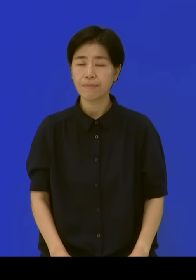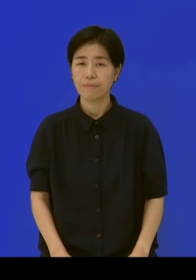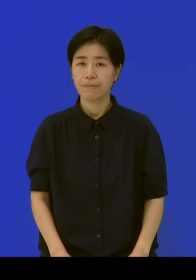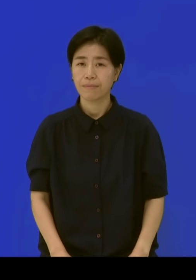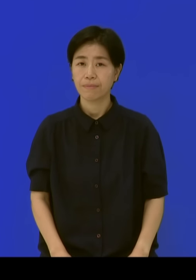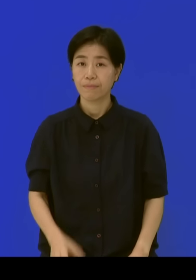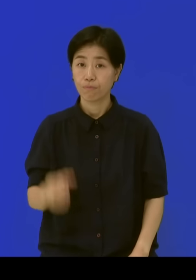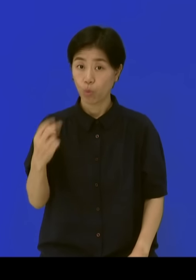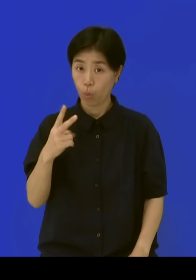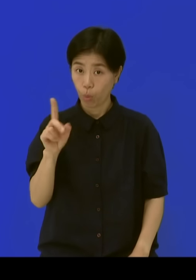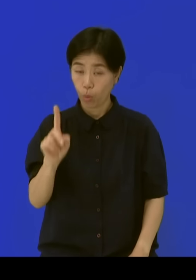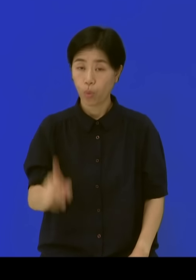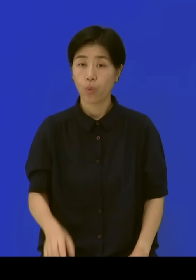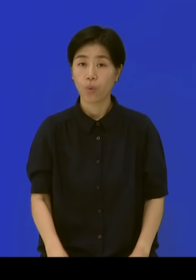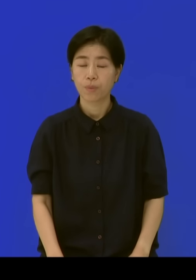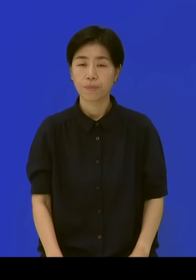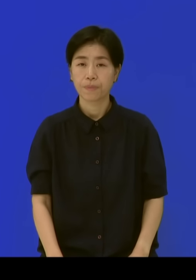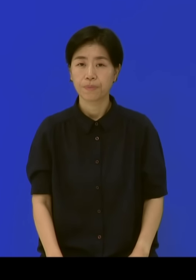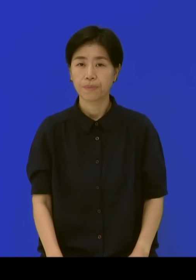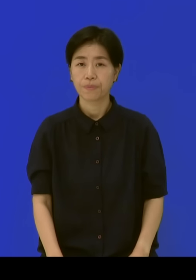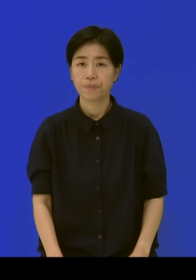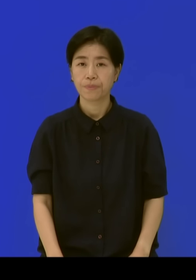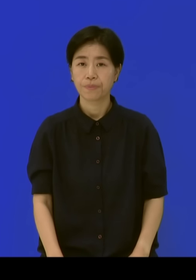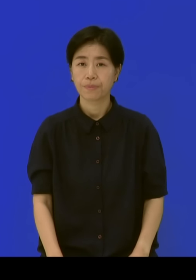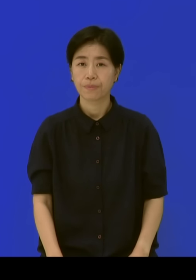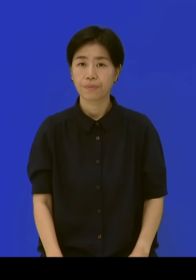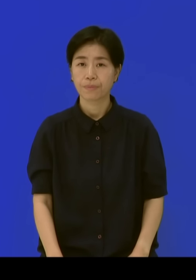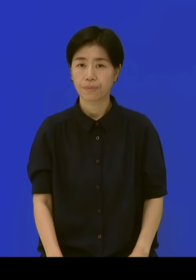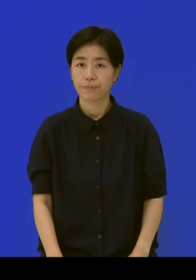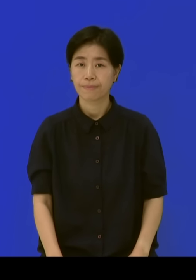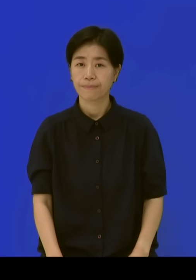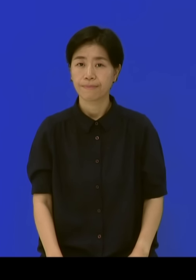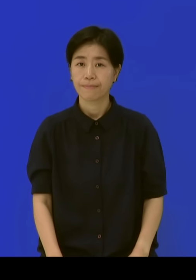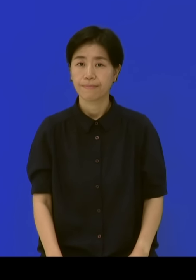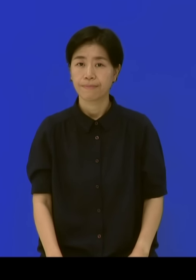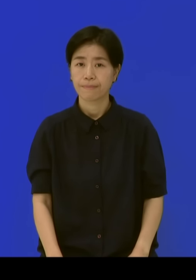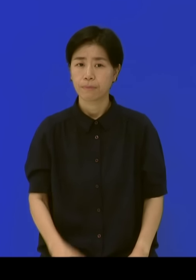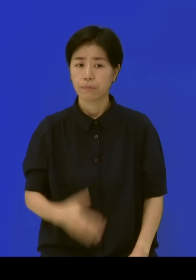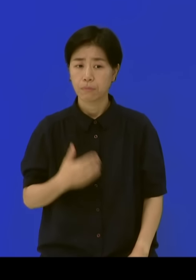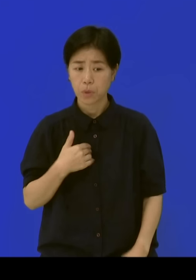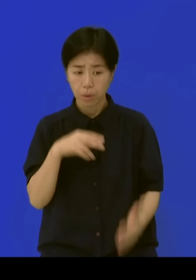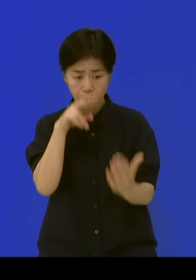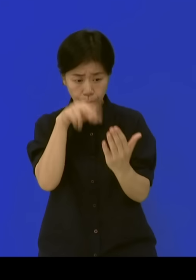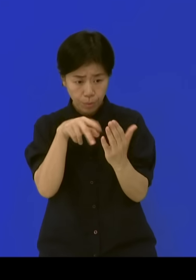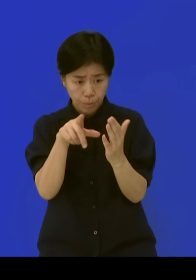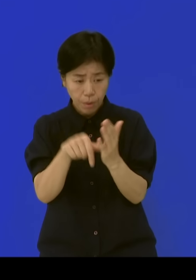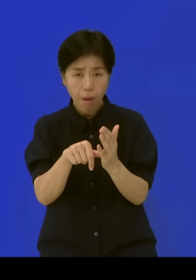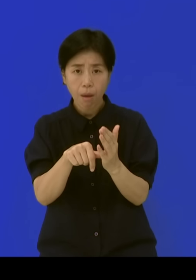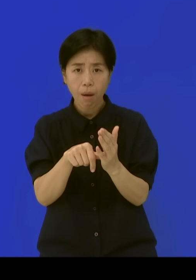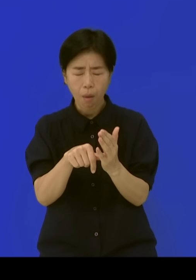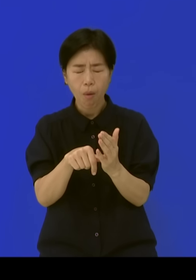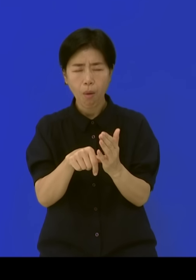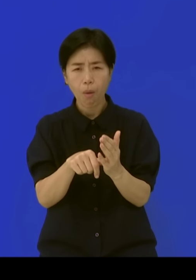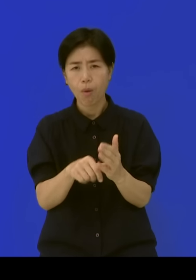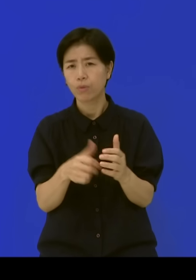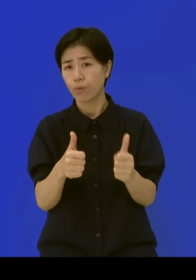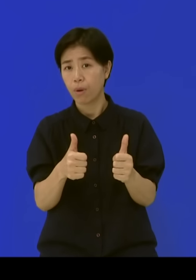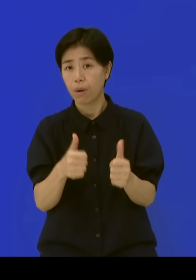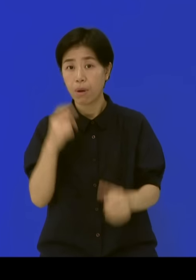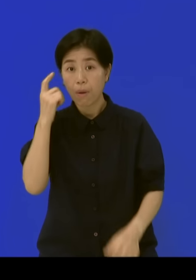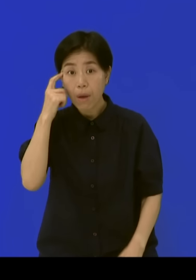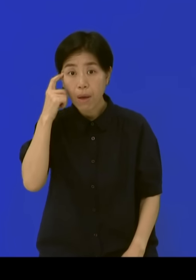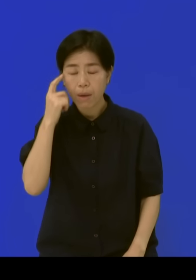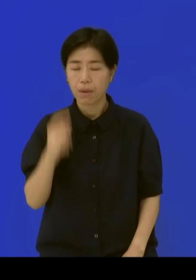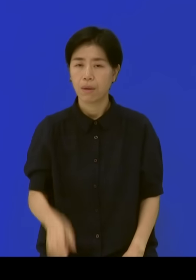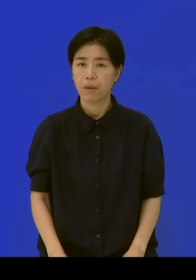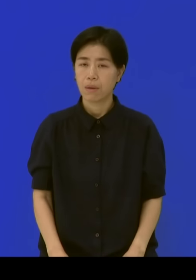근데 의아하게도 신기하게도 그 내용이 저한테 약간 와닿는 거예요. 난 너를 싫어하기 위해서 싫어하는